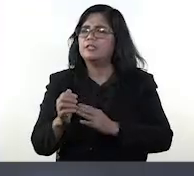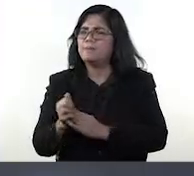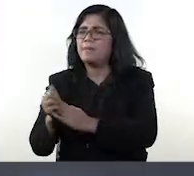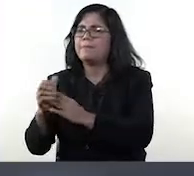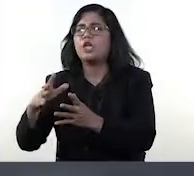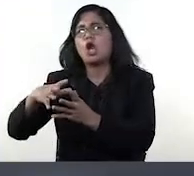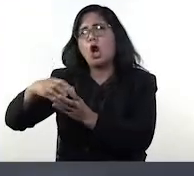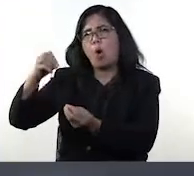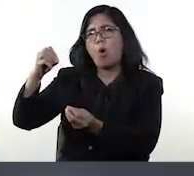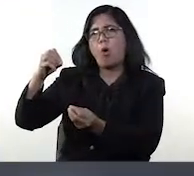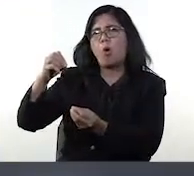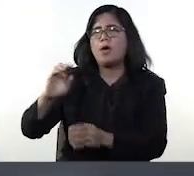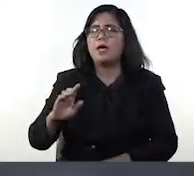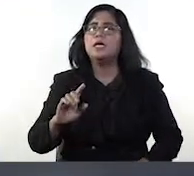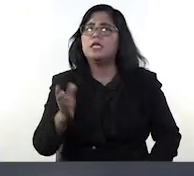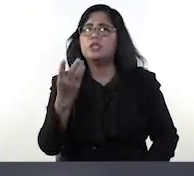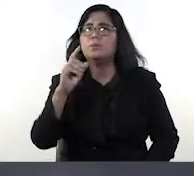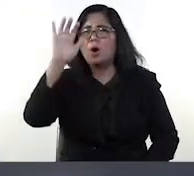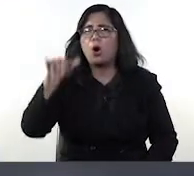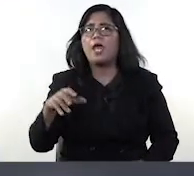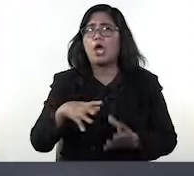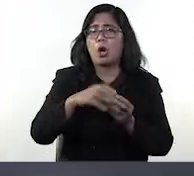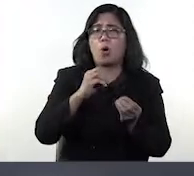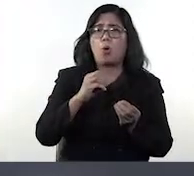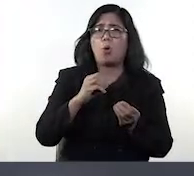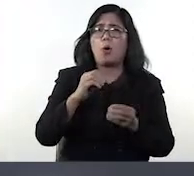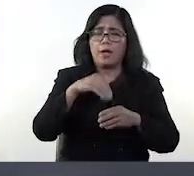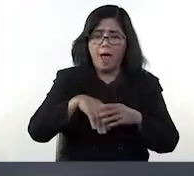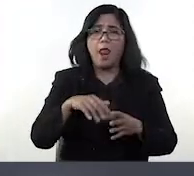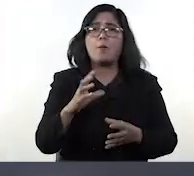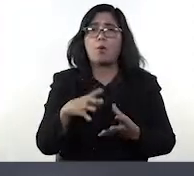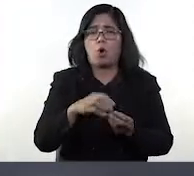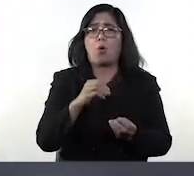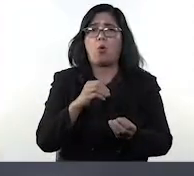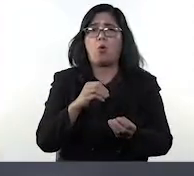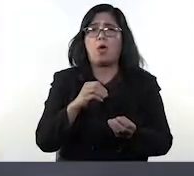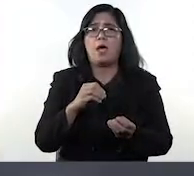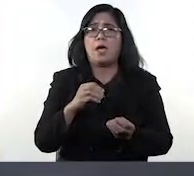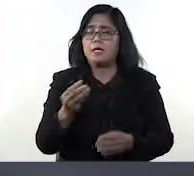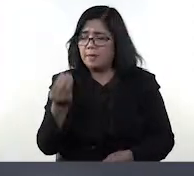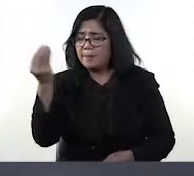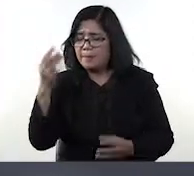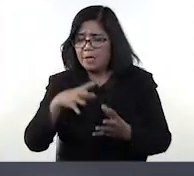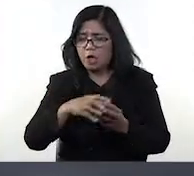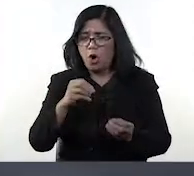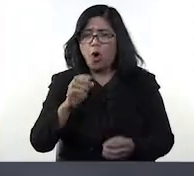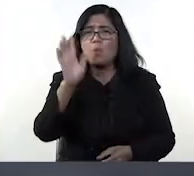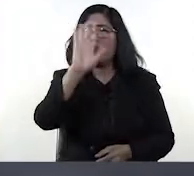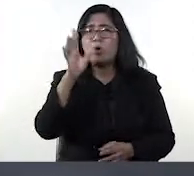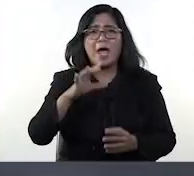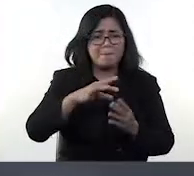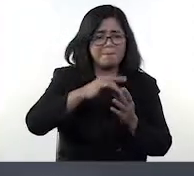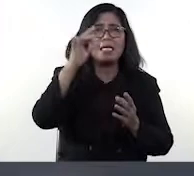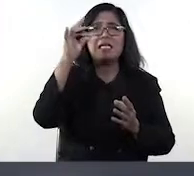karena Sekali lagi saya ulangi hidup oleh roh di dalam roh dan dipimpin roh